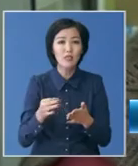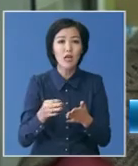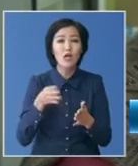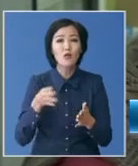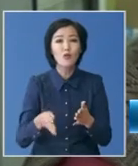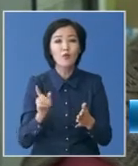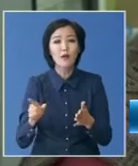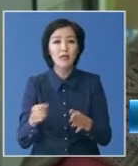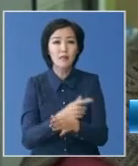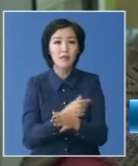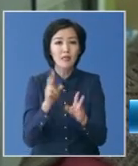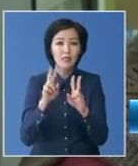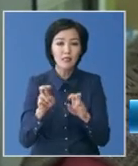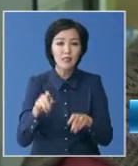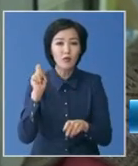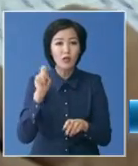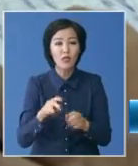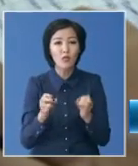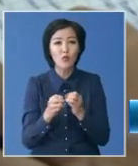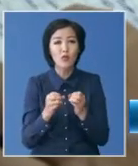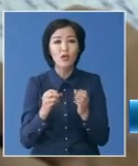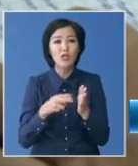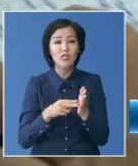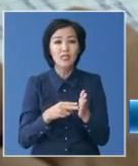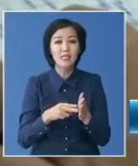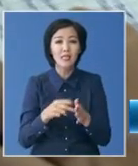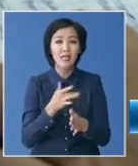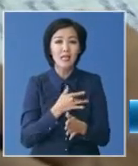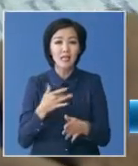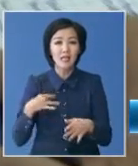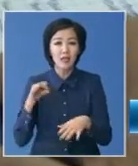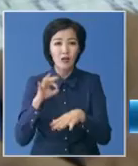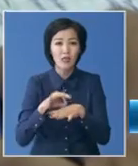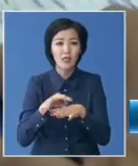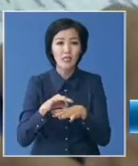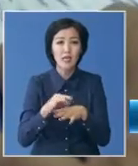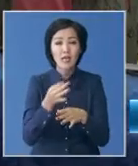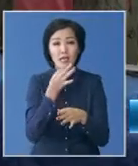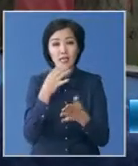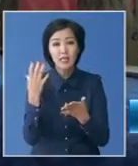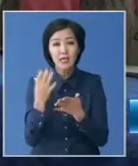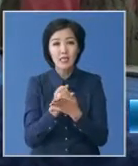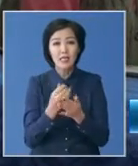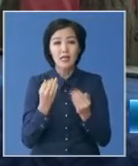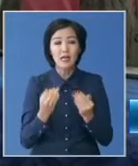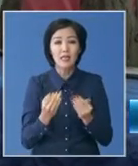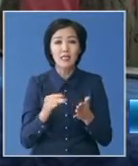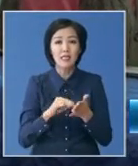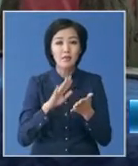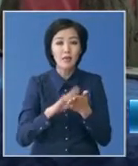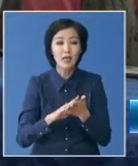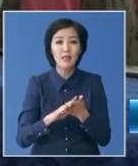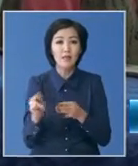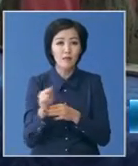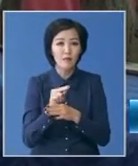адам медициналық тексеруге келген, оның 17-сінен қатерлі сүт обыры ерте сатысында анықталды. Қазір олар есепке алынып,